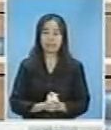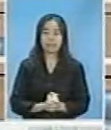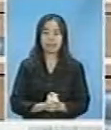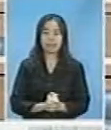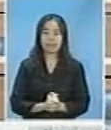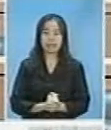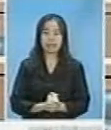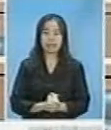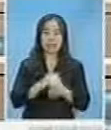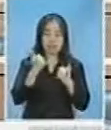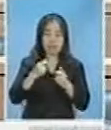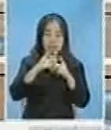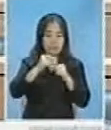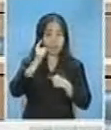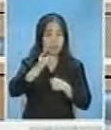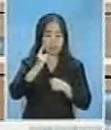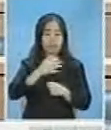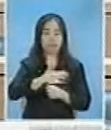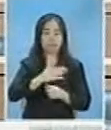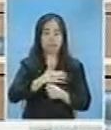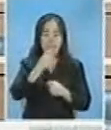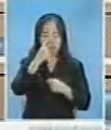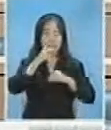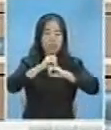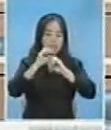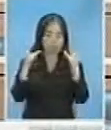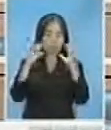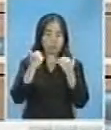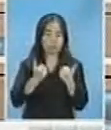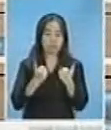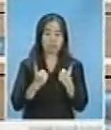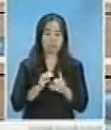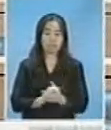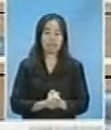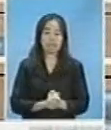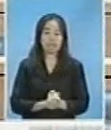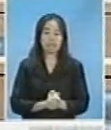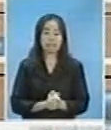ครับนี่เป็นเรื่องจริงที่เป็นที่ประจักษ์แล้วนะครับในปัจจุบันนะครับ